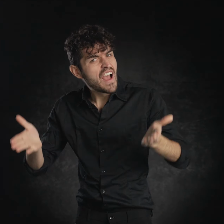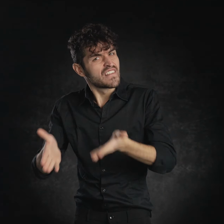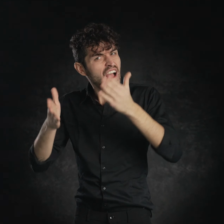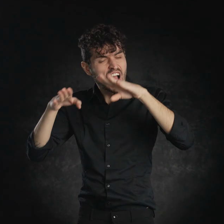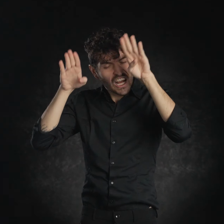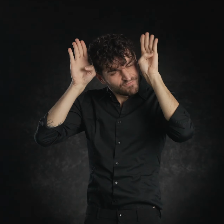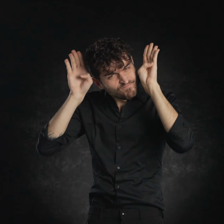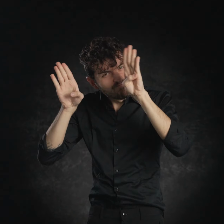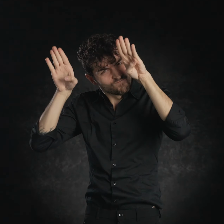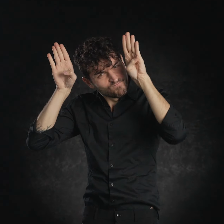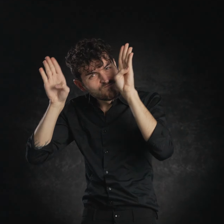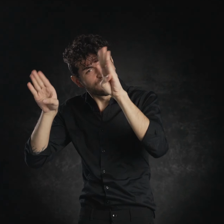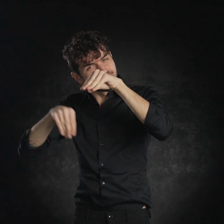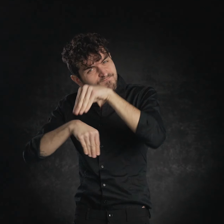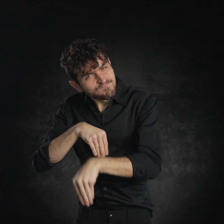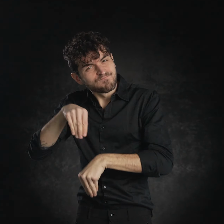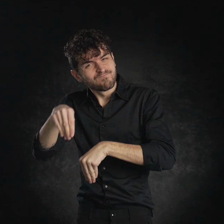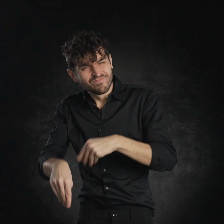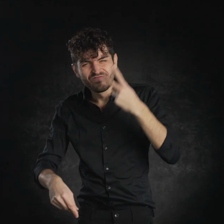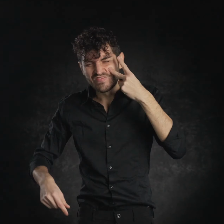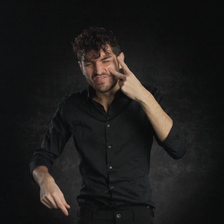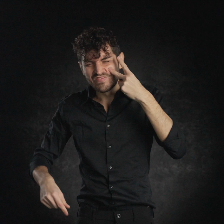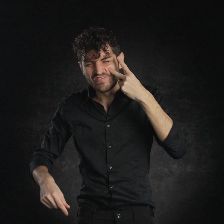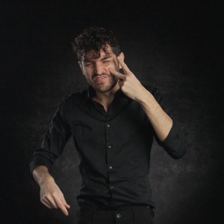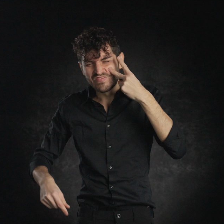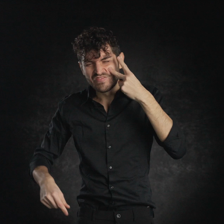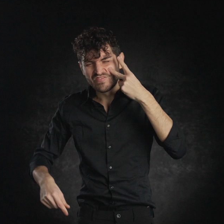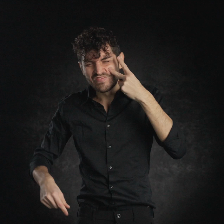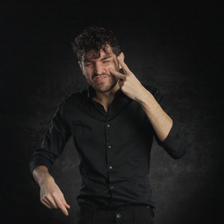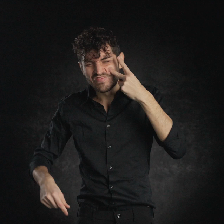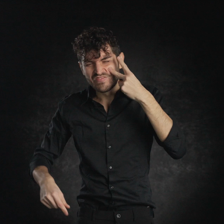invita li sospinge ad andare avanti e